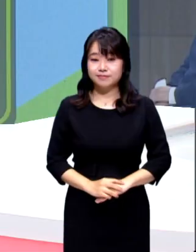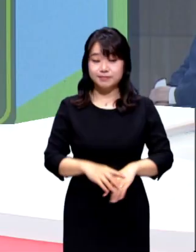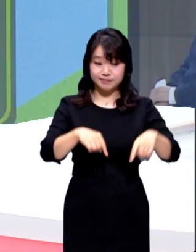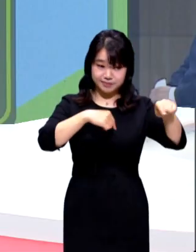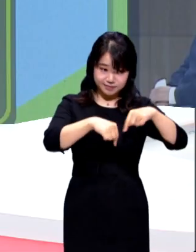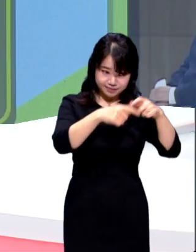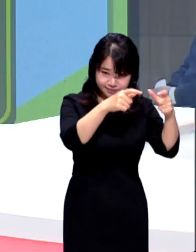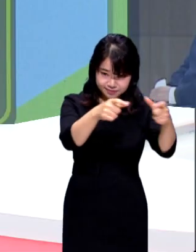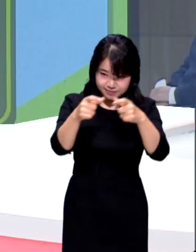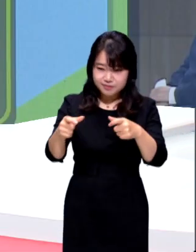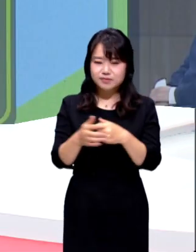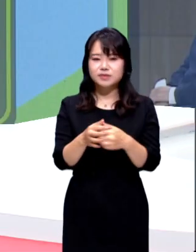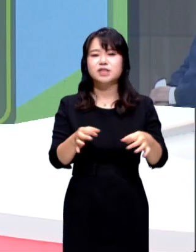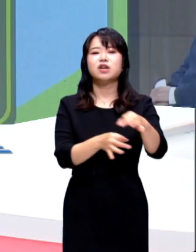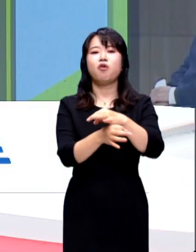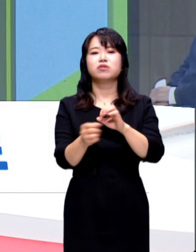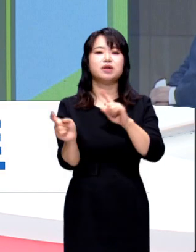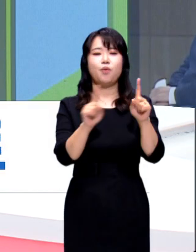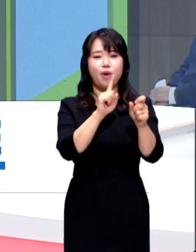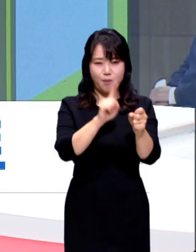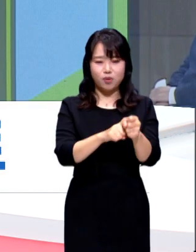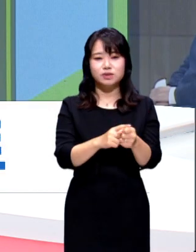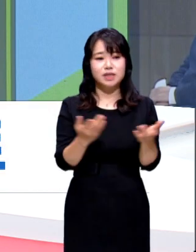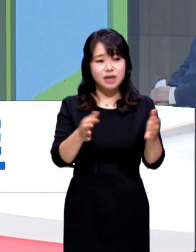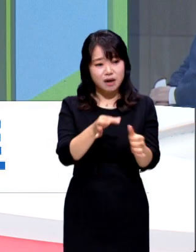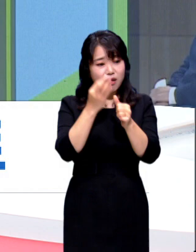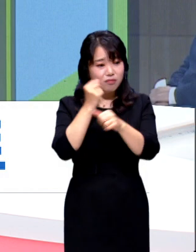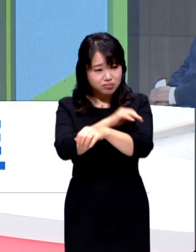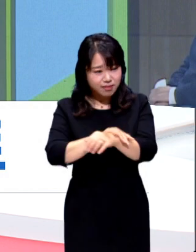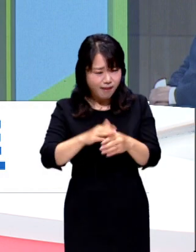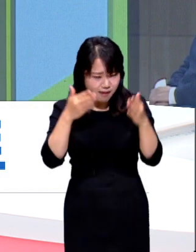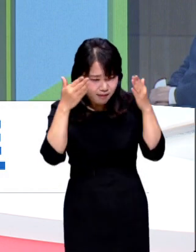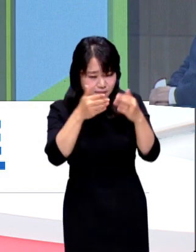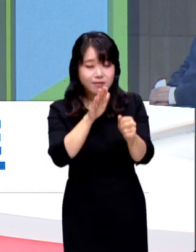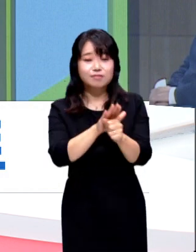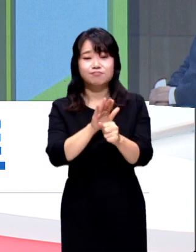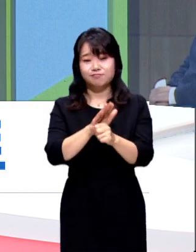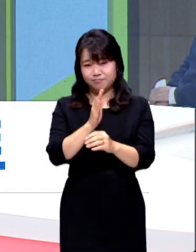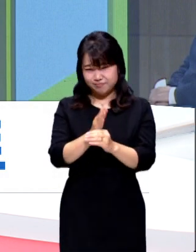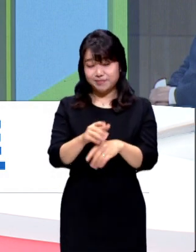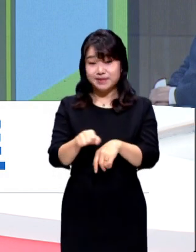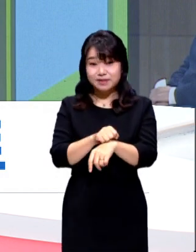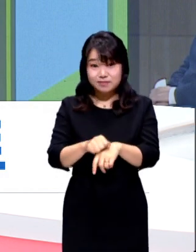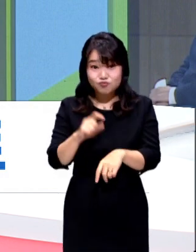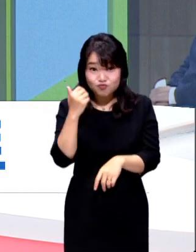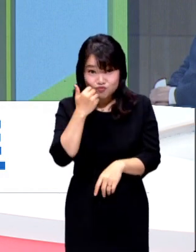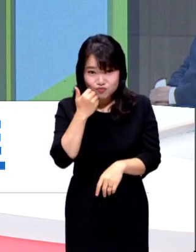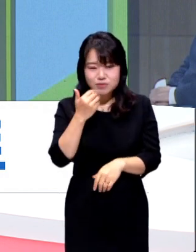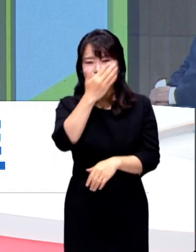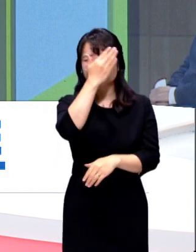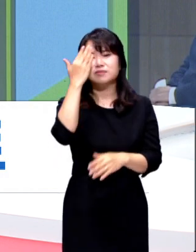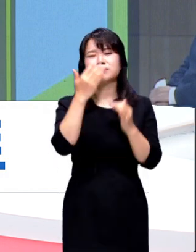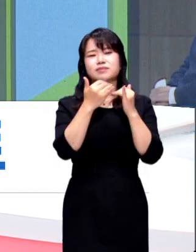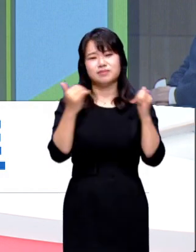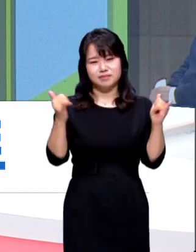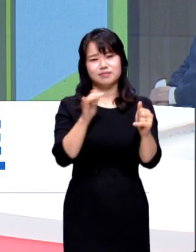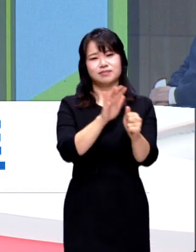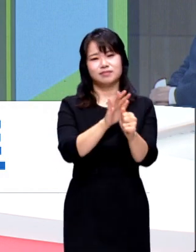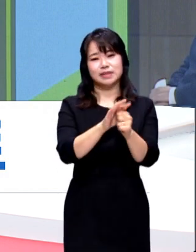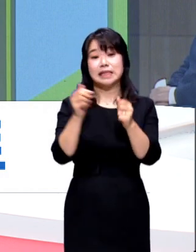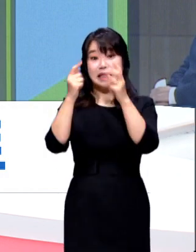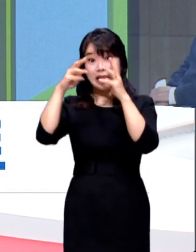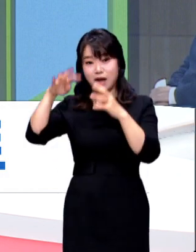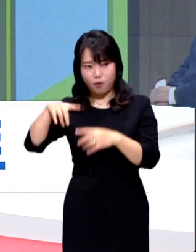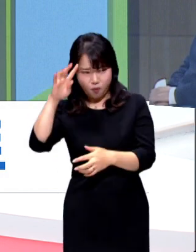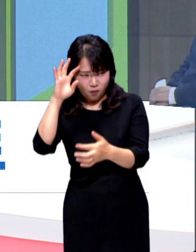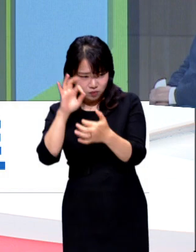자치구마다 지역 경제 회복을 위해 일자리 지원 사업에 많은 심혈을 기울이고 있습니다. 특히 청년 일자리는 대학에서도 관심이